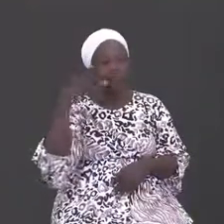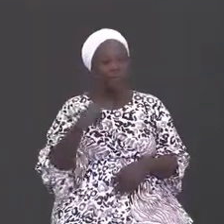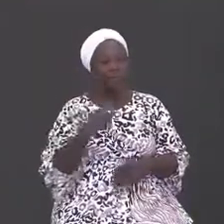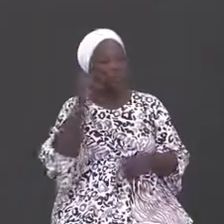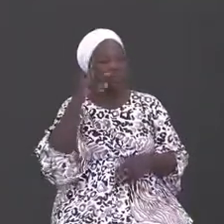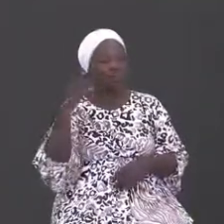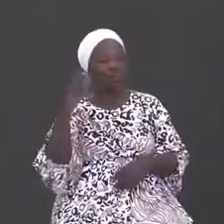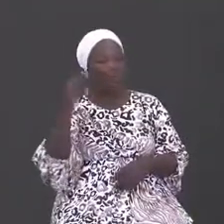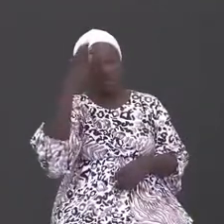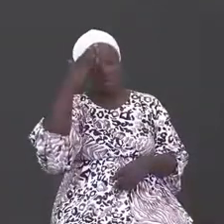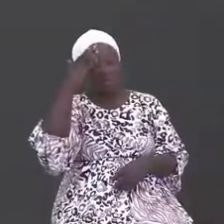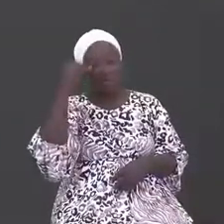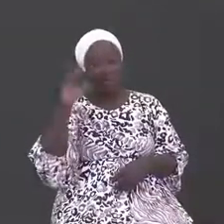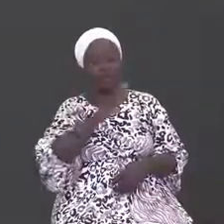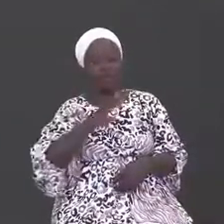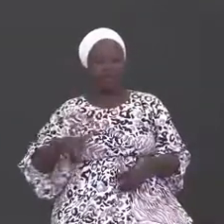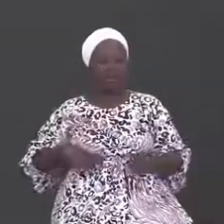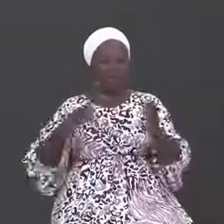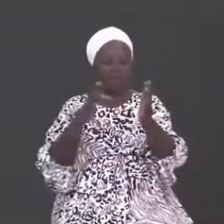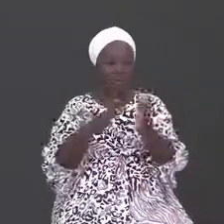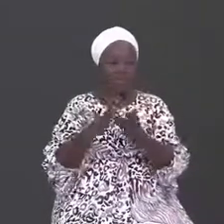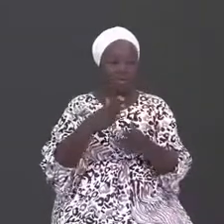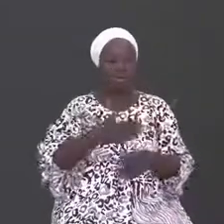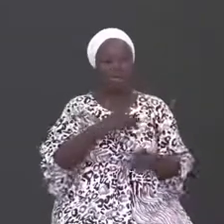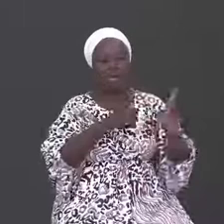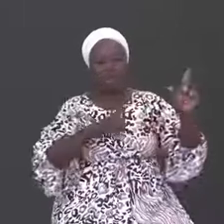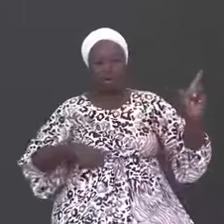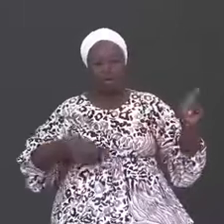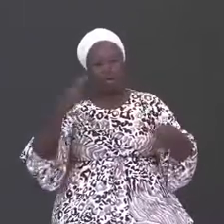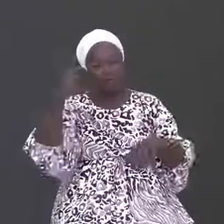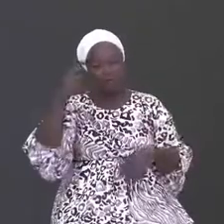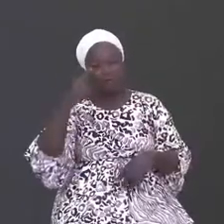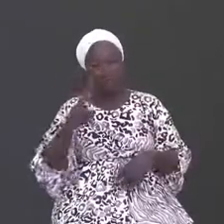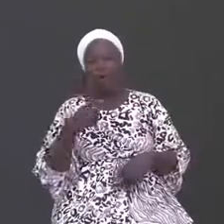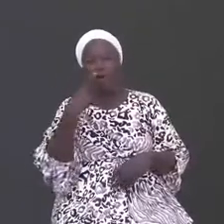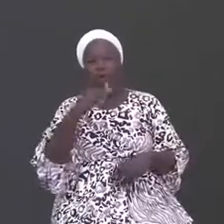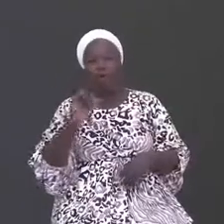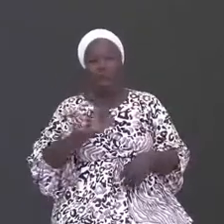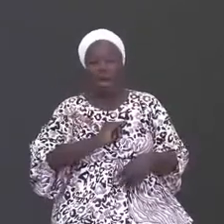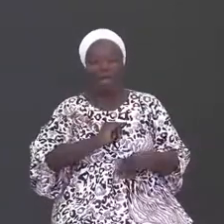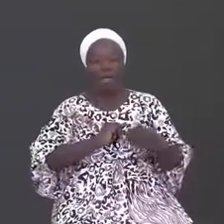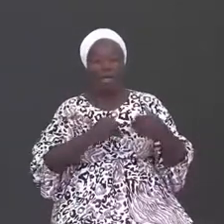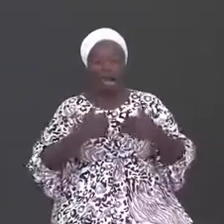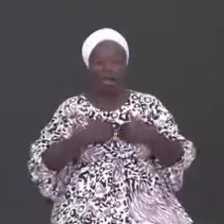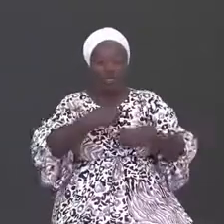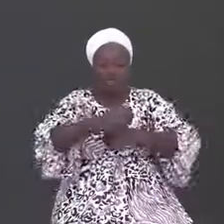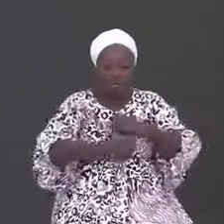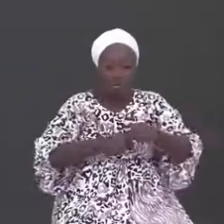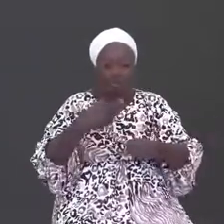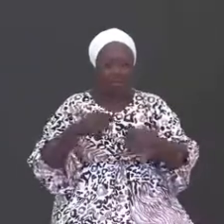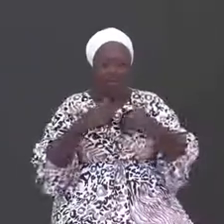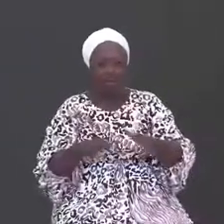pour lequel j'ai renoncé à tout. J'ai renoncé à tout. Et je les